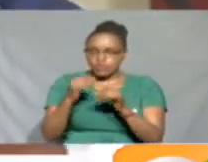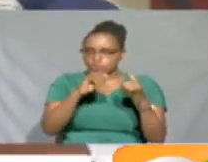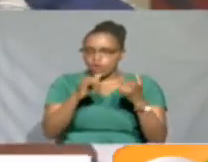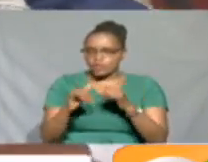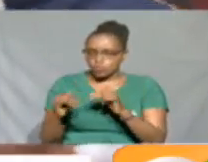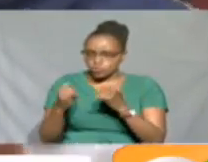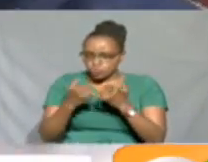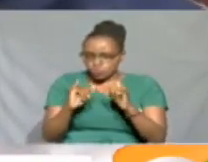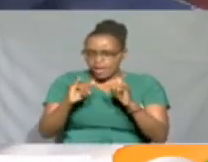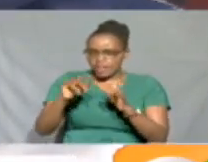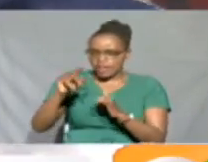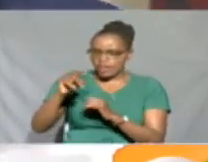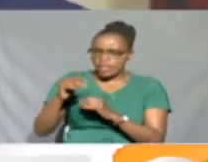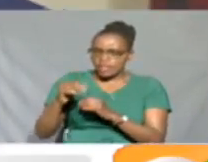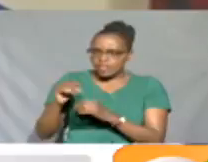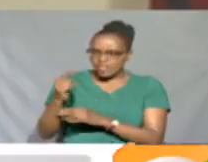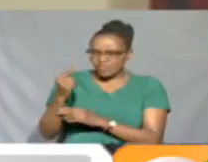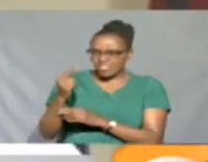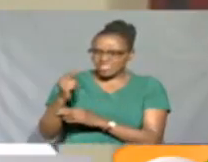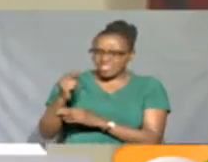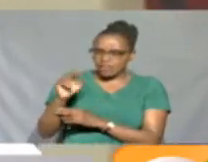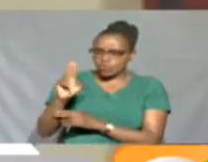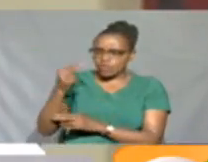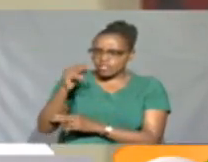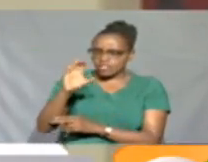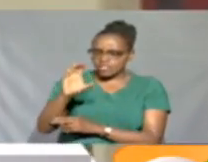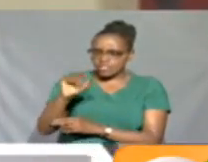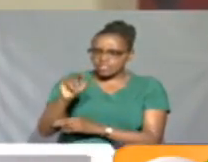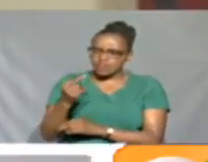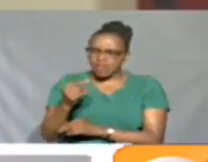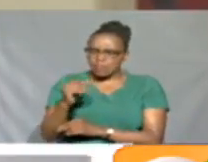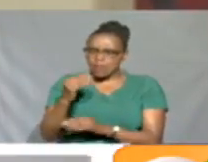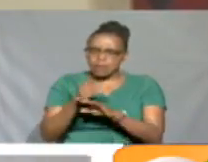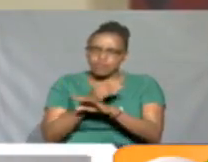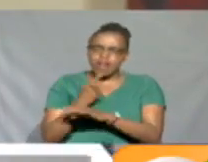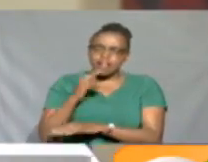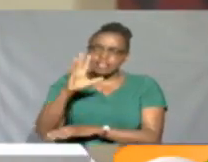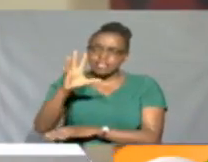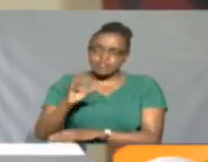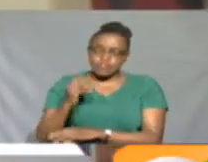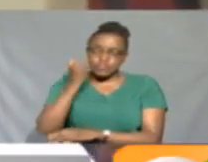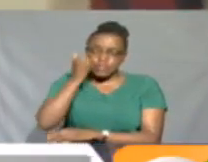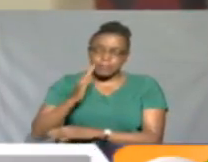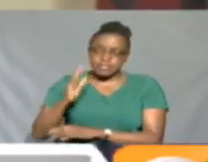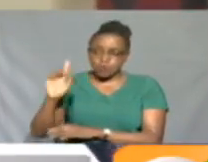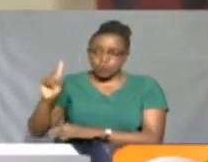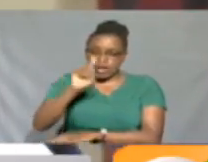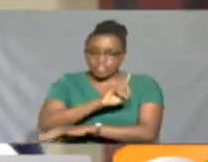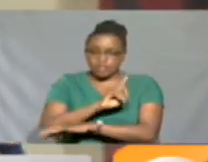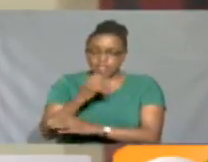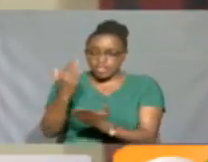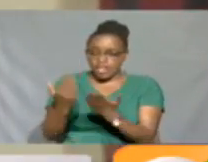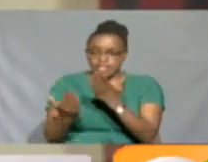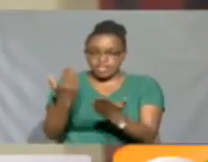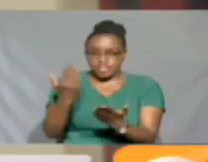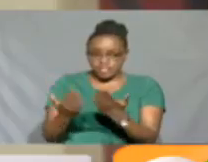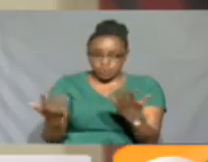UHC. Hapo mbeleni tulikuwa tunaona wagonjwa tuseme 150 kwa siku katika kliniki